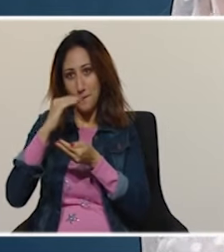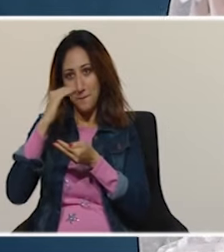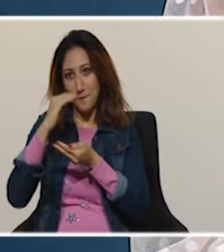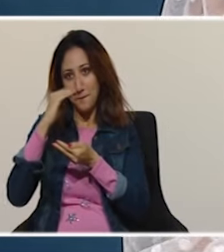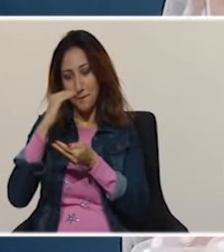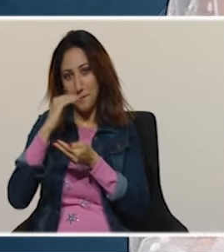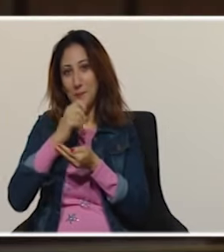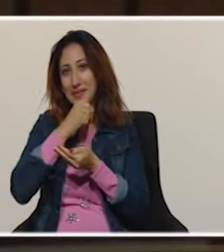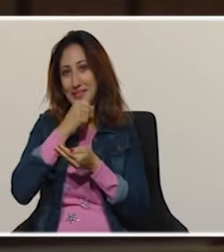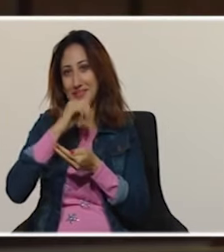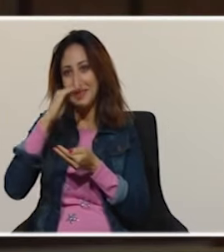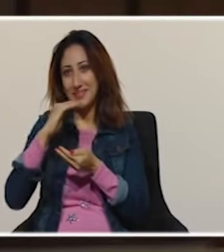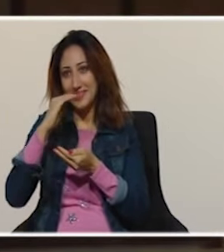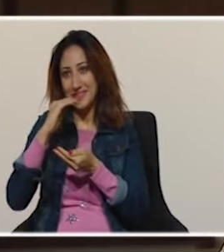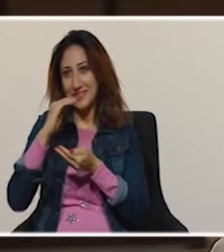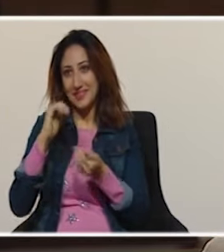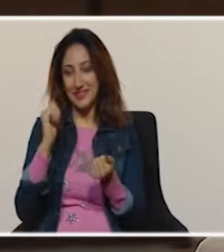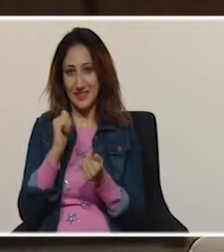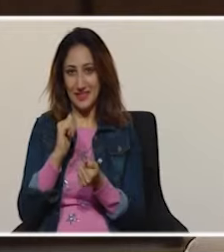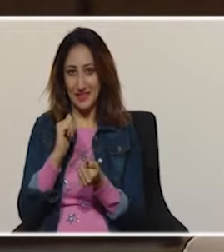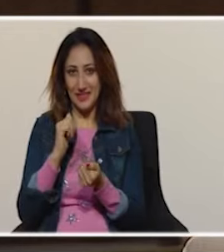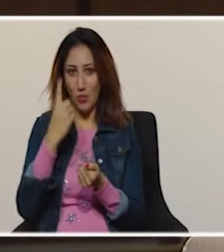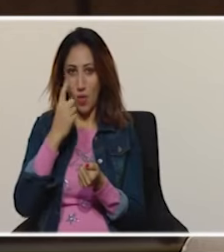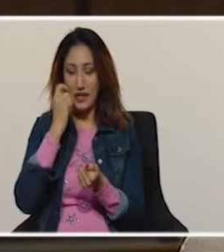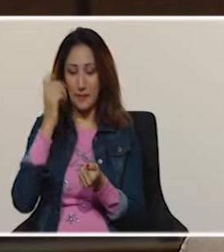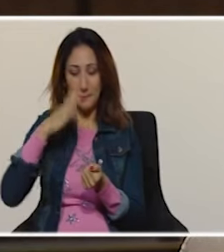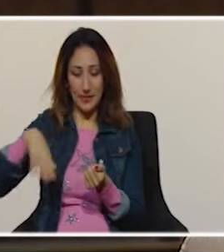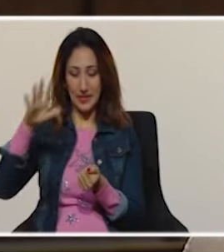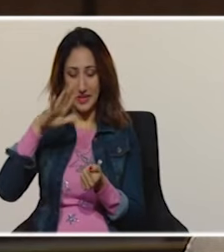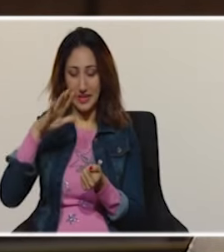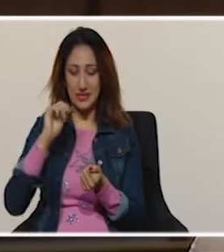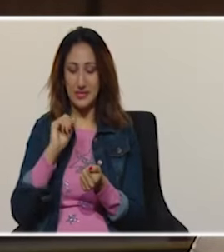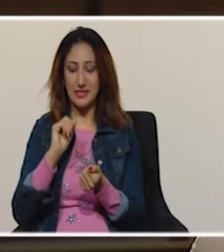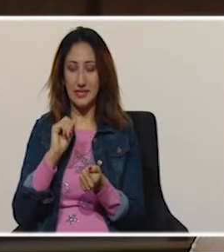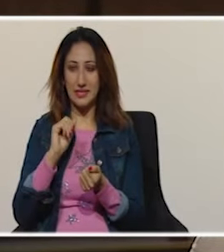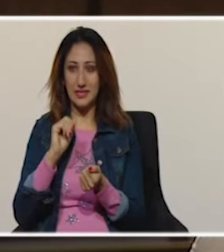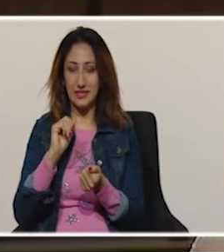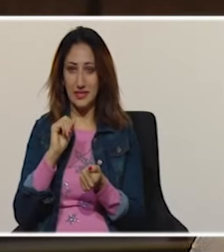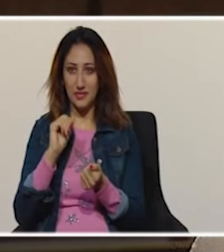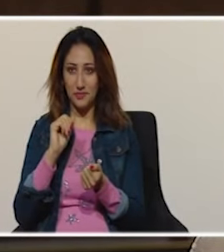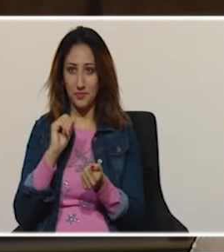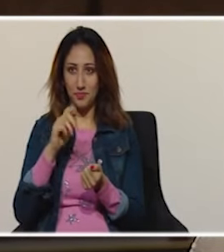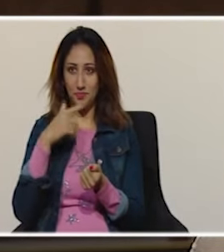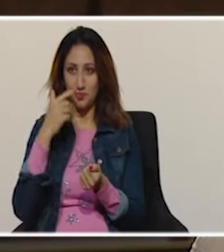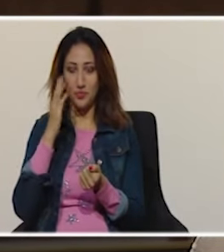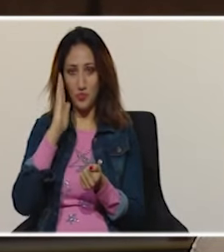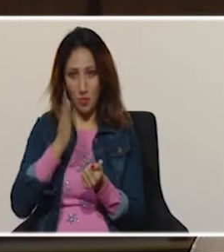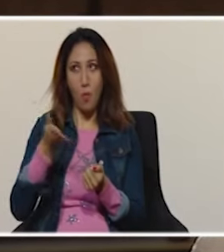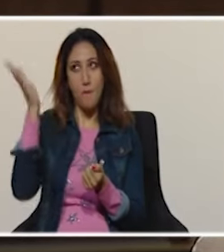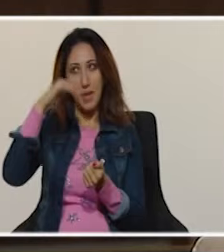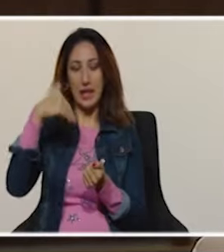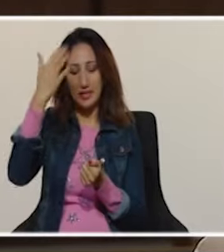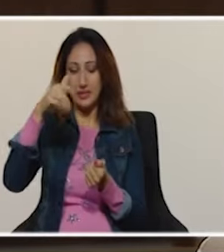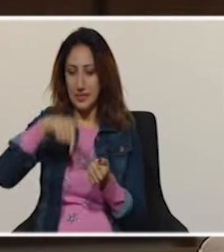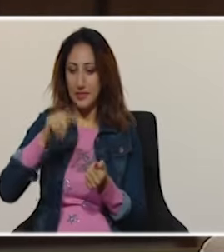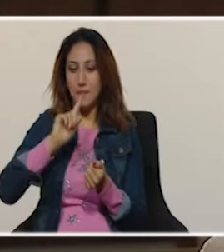عمورة صغير. حبيبتي بس يا رضان، خلينا احنا النهارده فحم من الناس، احنا بعمل انترفيو معاكي، وممكن جدا في مرة تانية نعمل الطلب